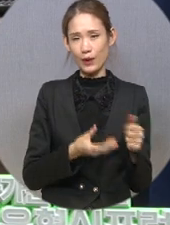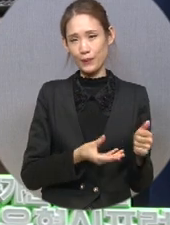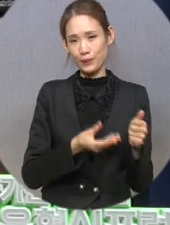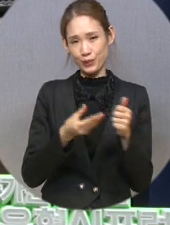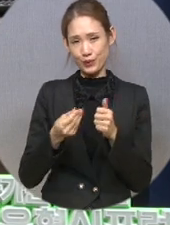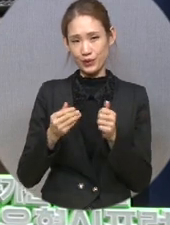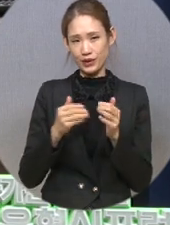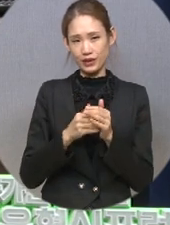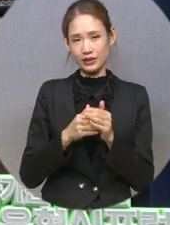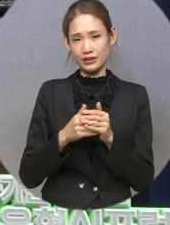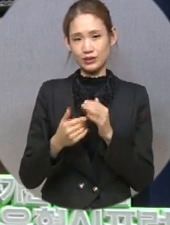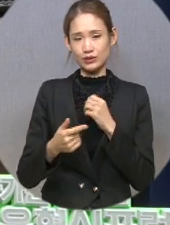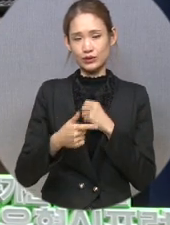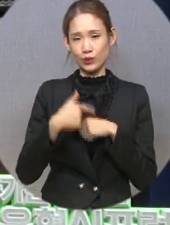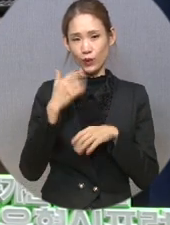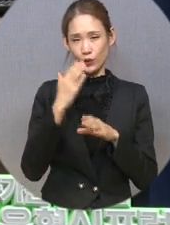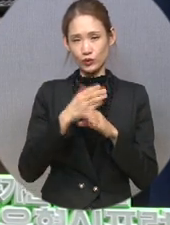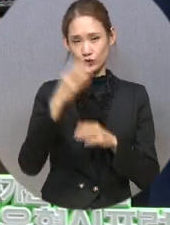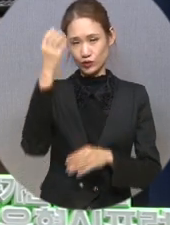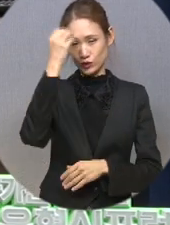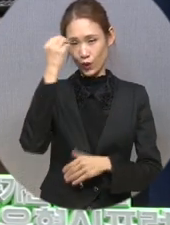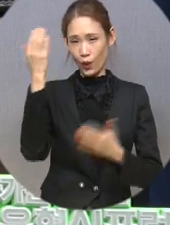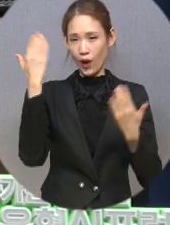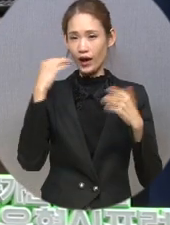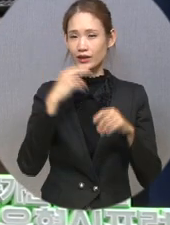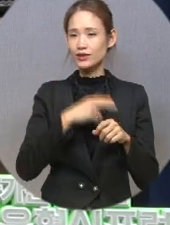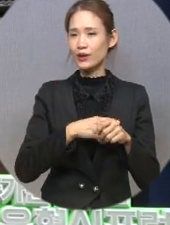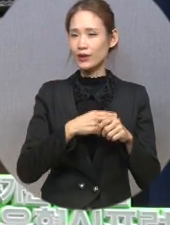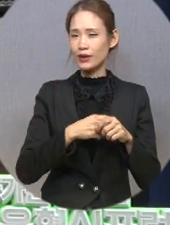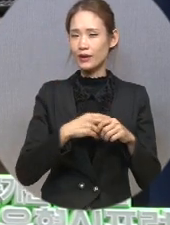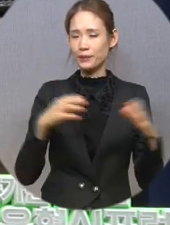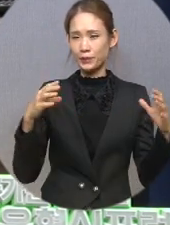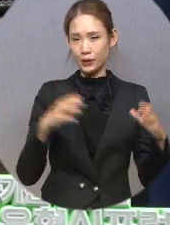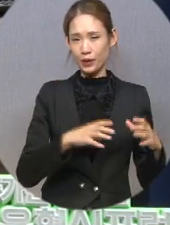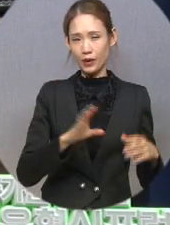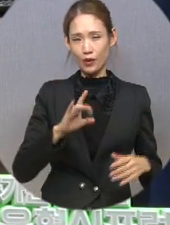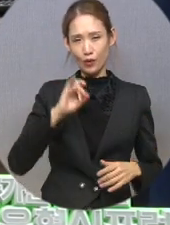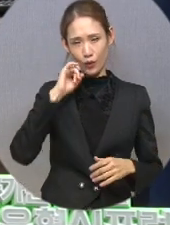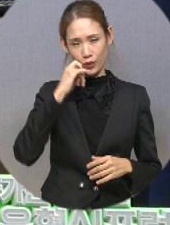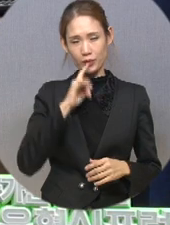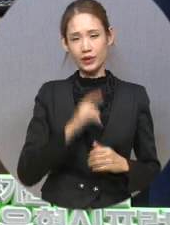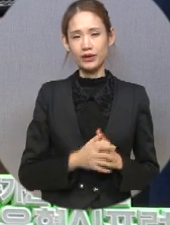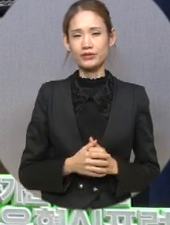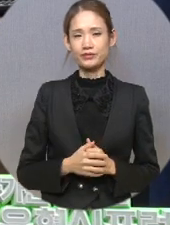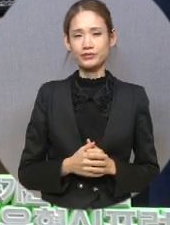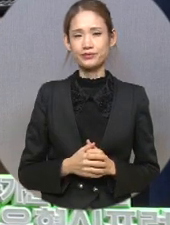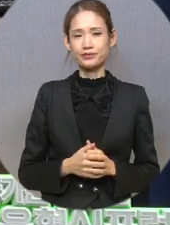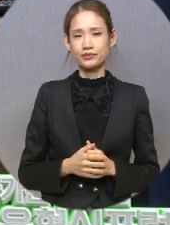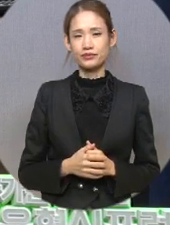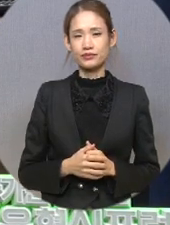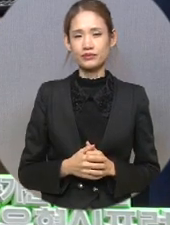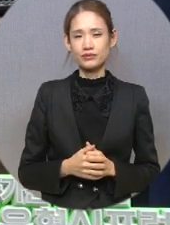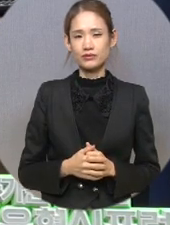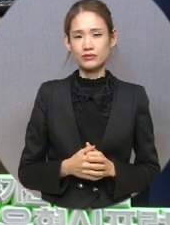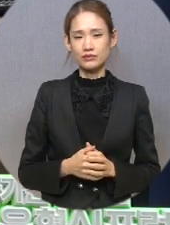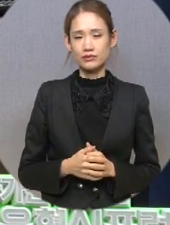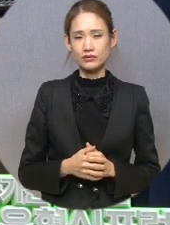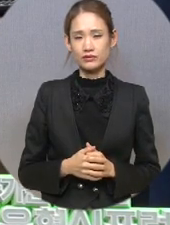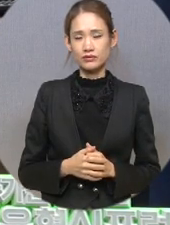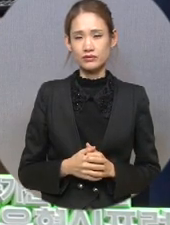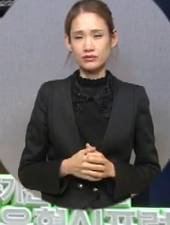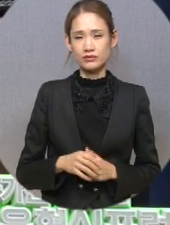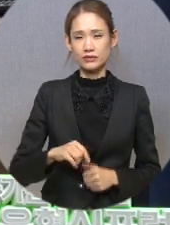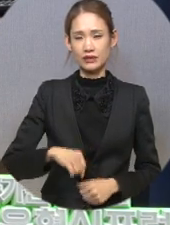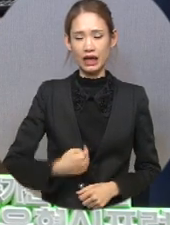네. 초중고 선생님을 모시는 경우가 적다는 얘기를 이제 우리끼리 하는데 이게 뭐냐면 그들은